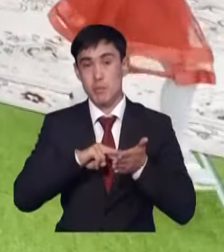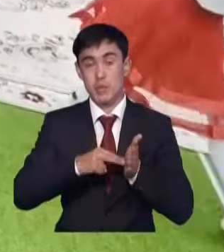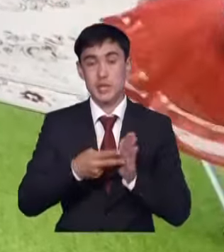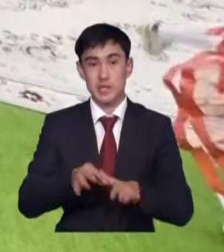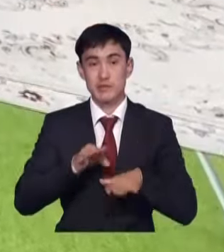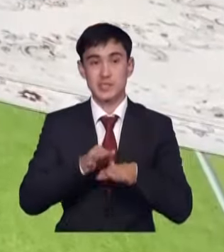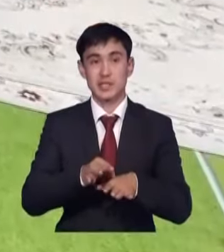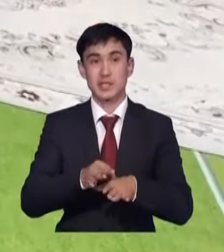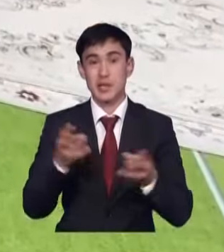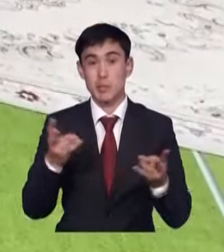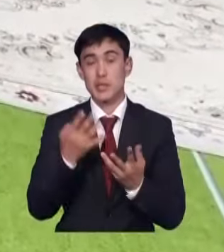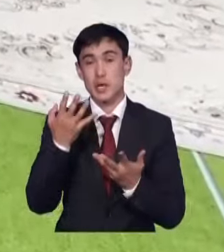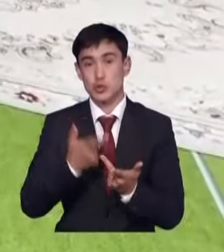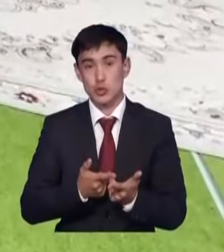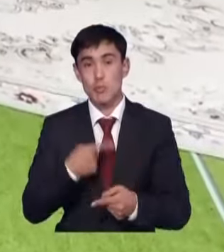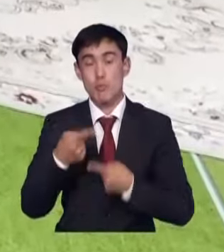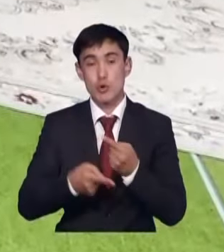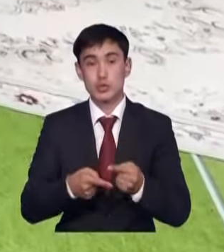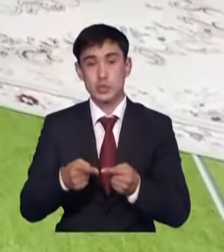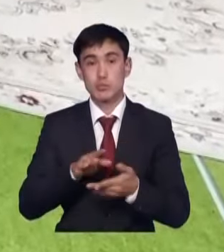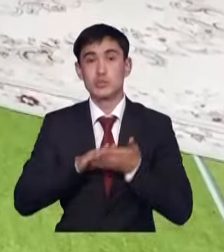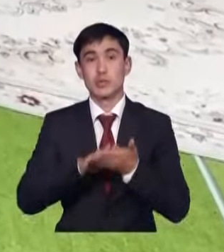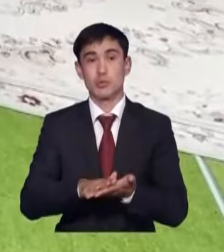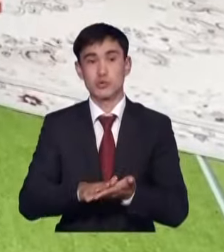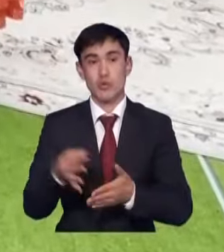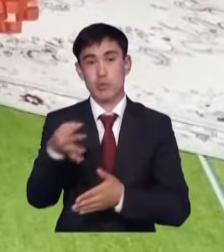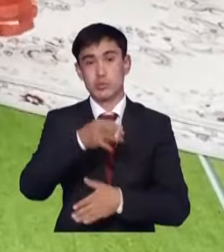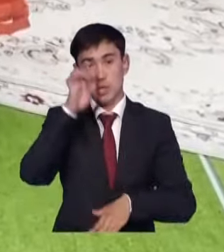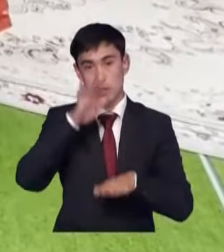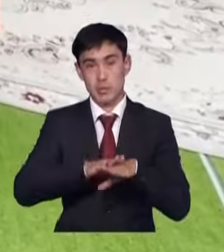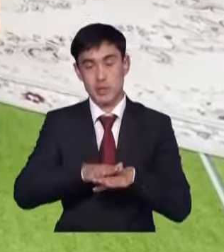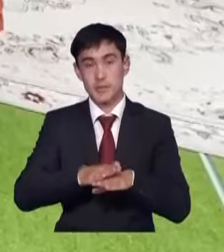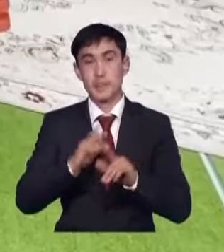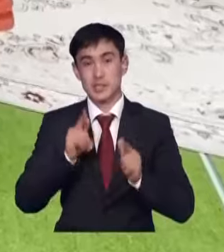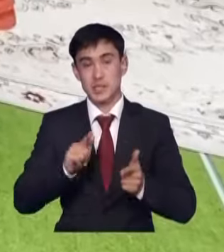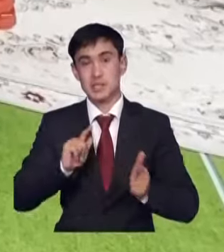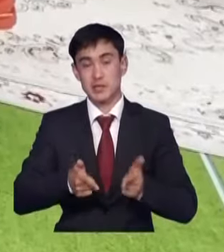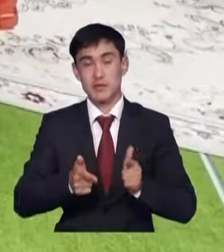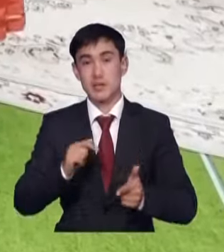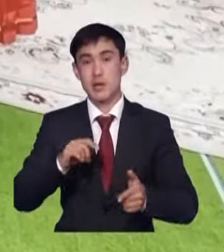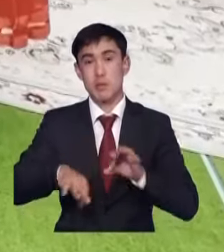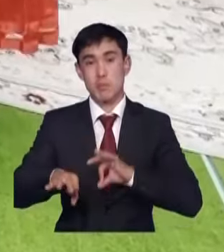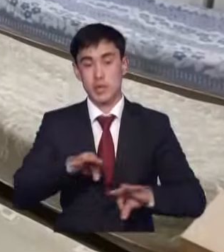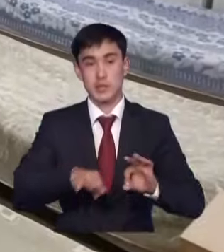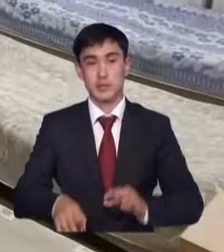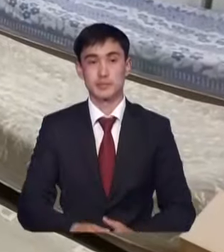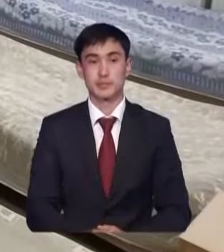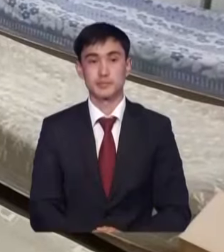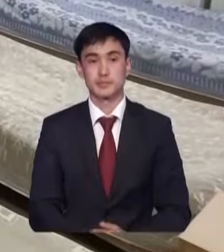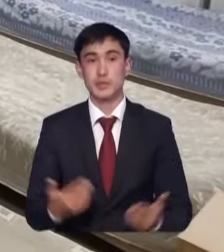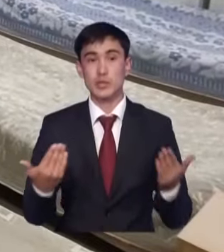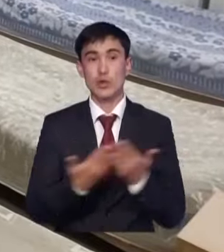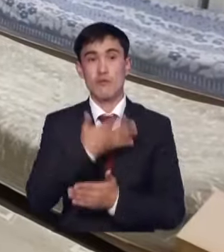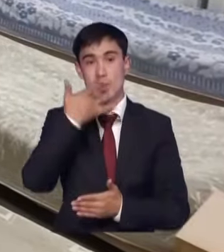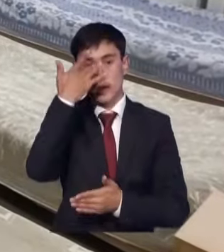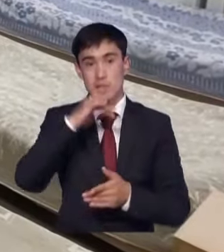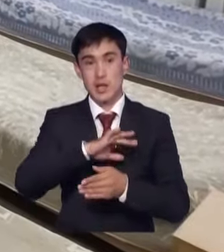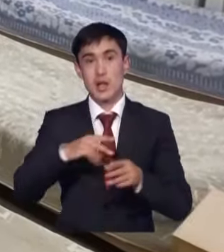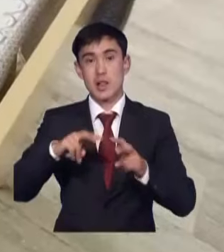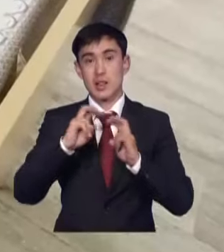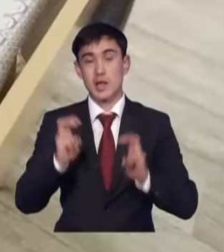сделать необходимые расчеты. Позже подадим запрос в областной акимат на согласование проекта. Новый летний лагерь оснащен